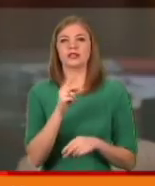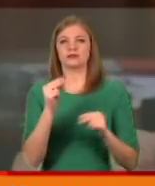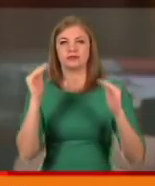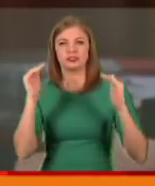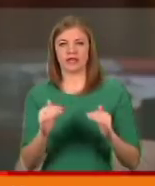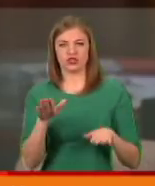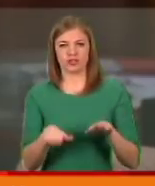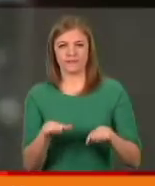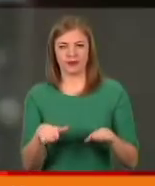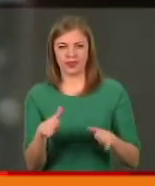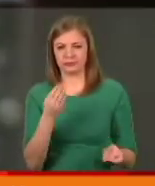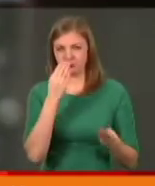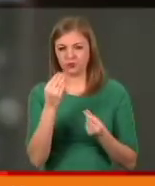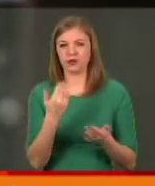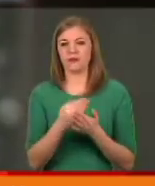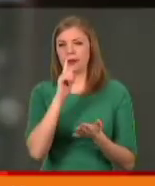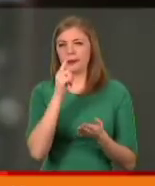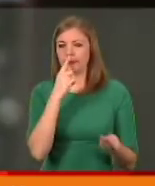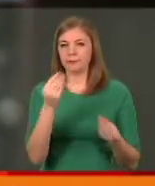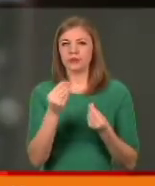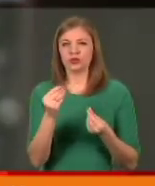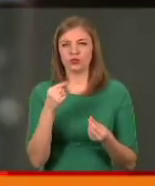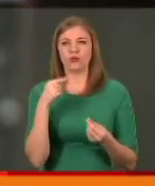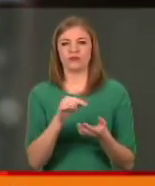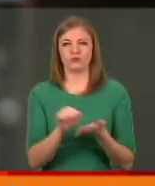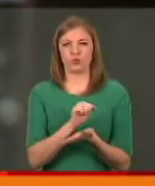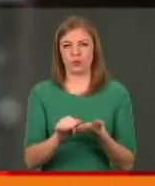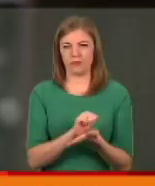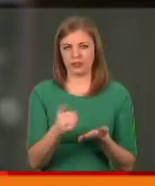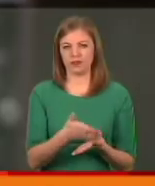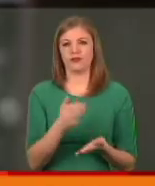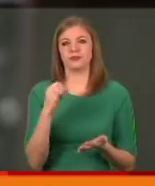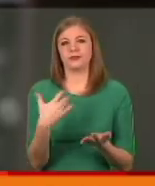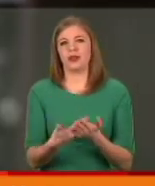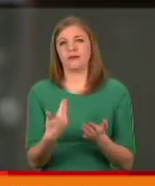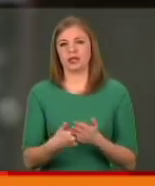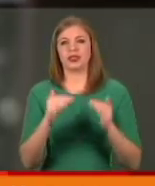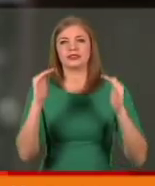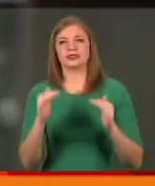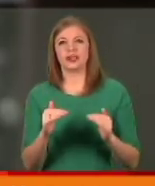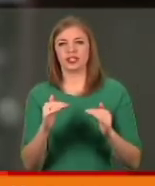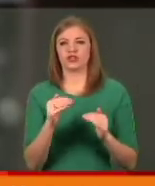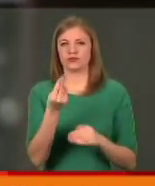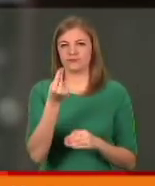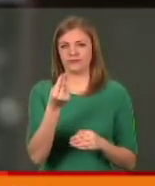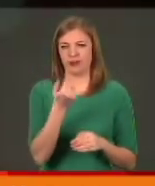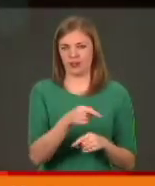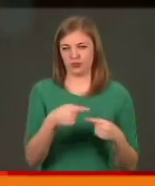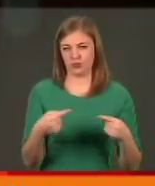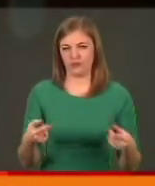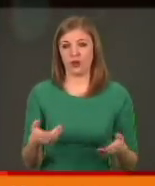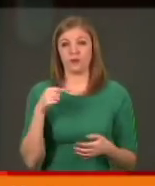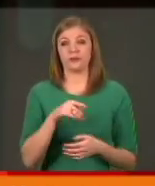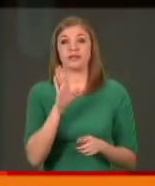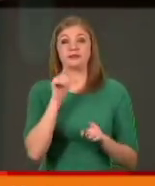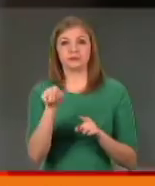заниження ваги, іноді шляхом підробки товаросупровідних документів і, наприклад, заниження інвойсної вартості товарів.